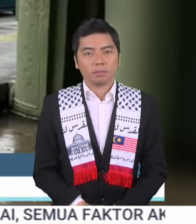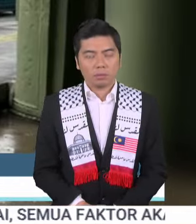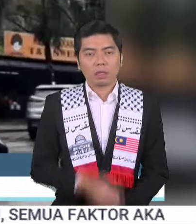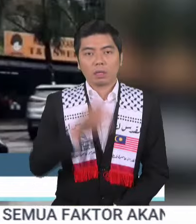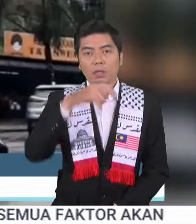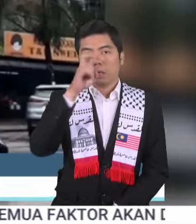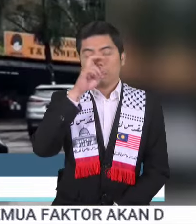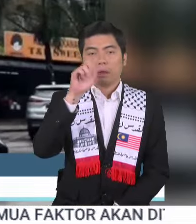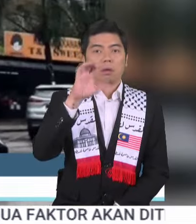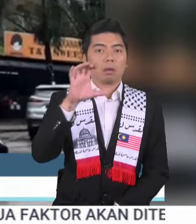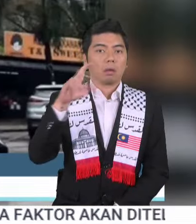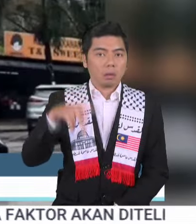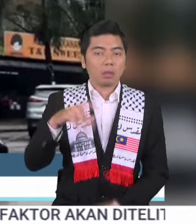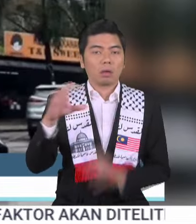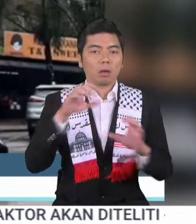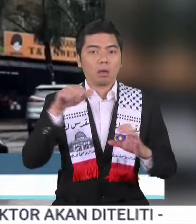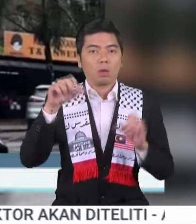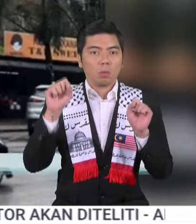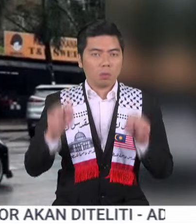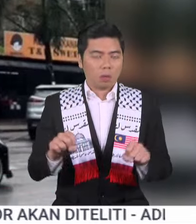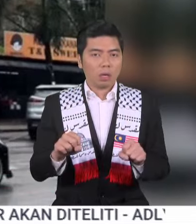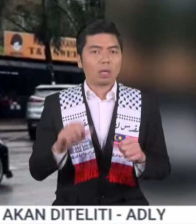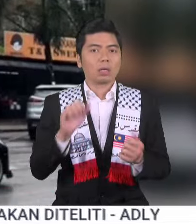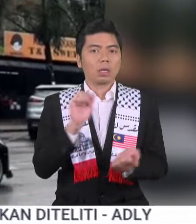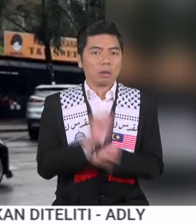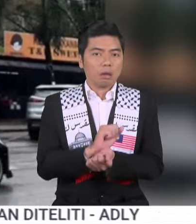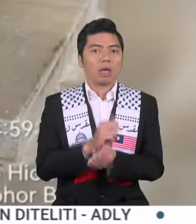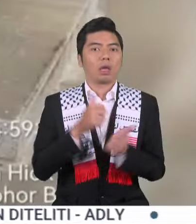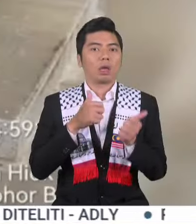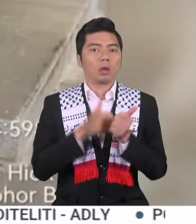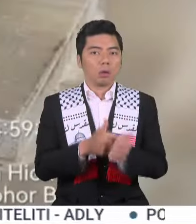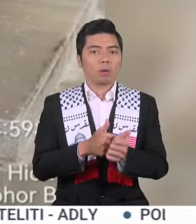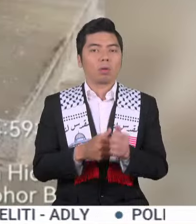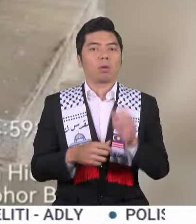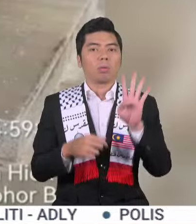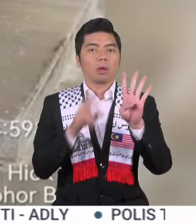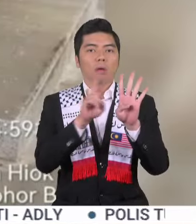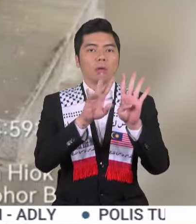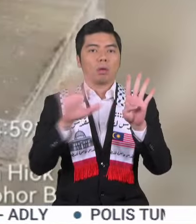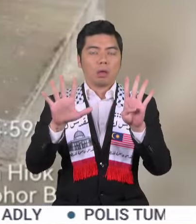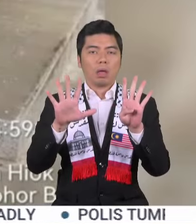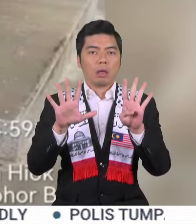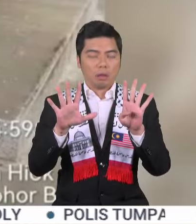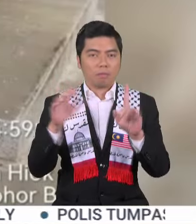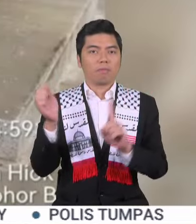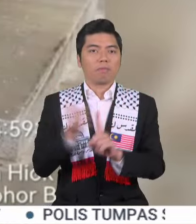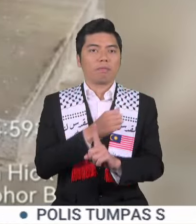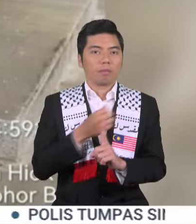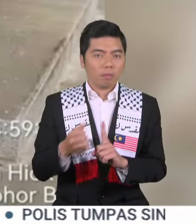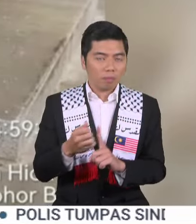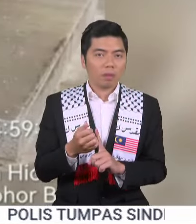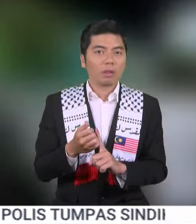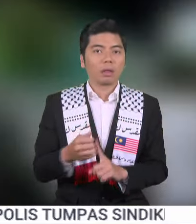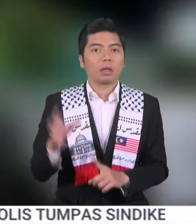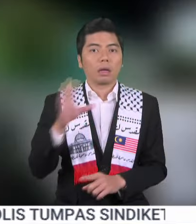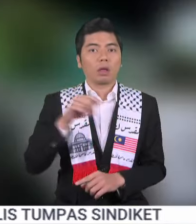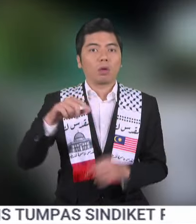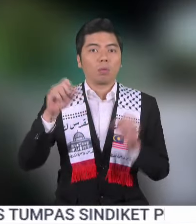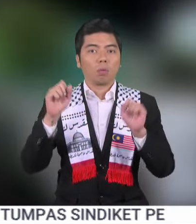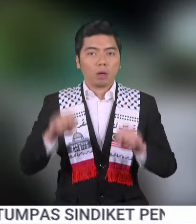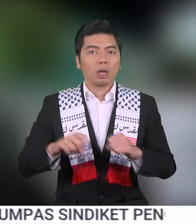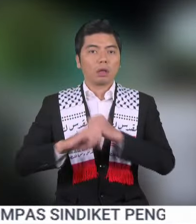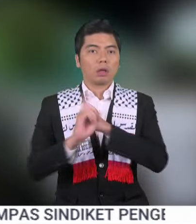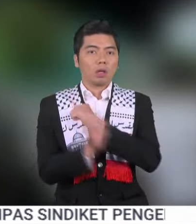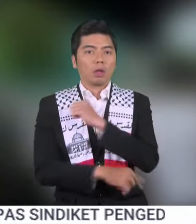tegas acp raut perbuatan itu boleh disabitkan kesalahan mengikut seksyen 425 kanun keseksaan selain boleh